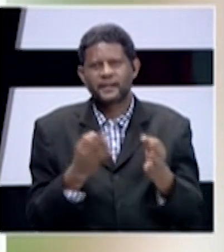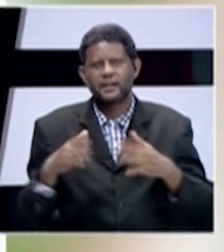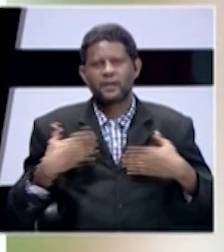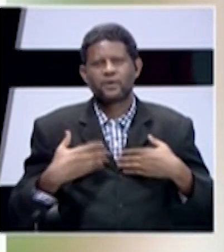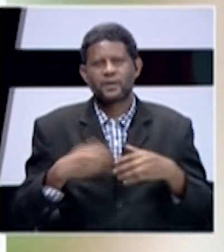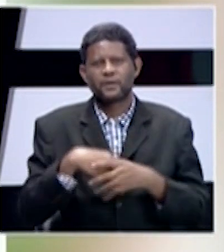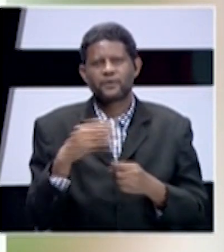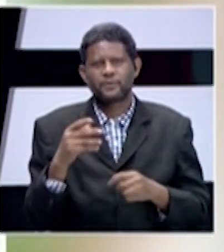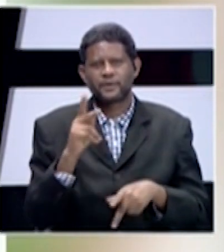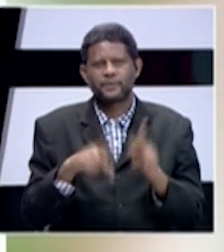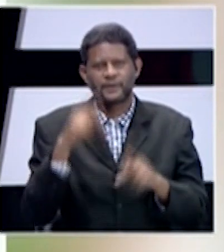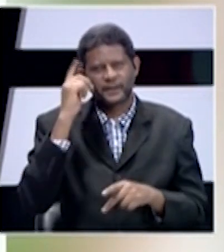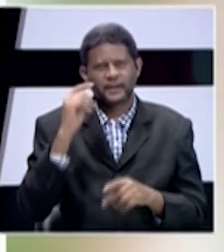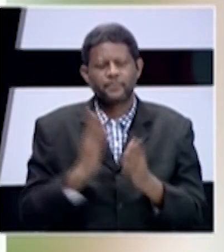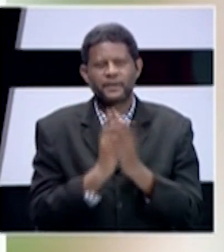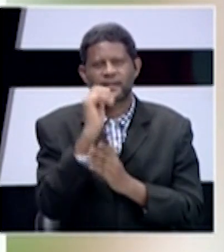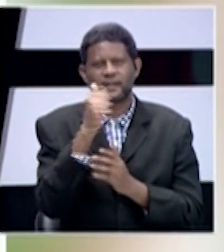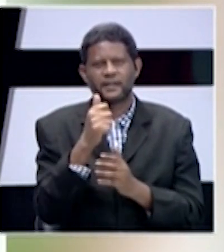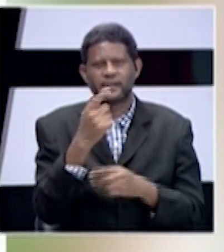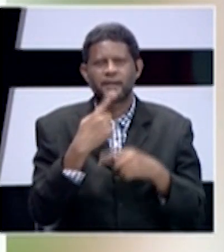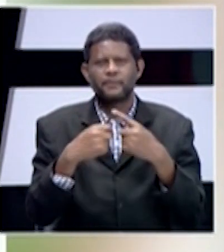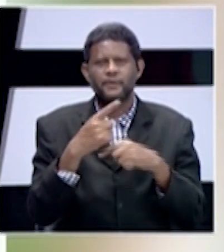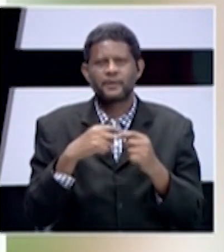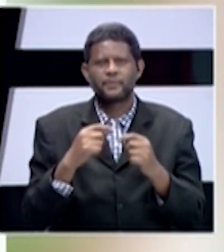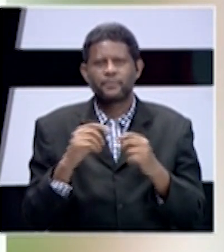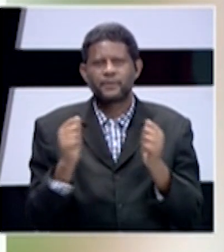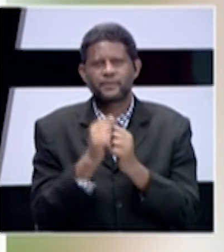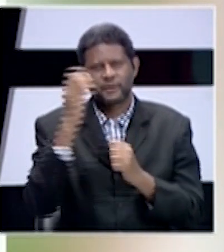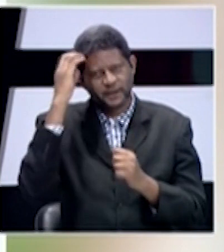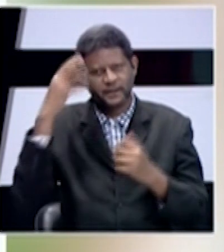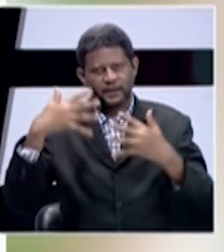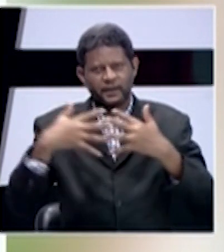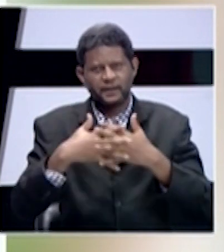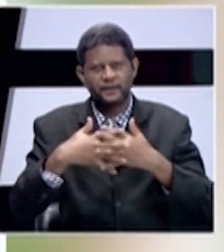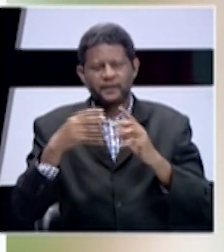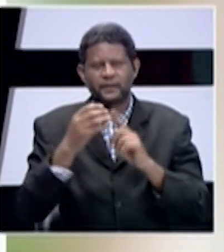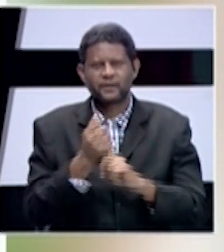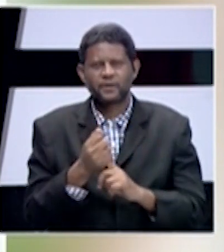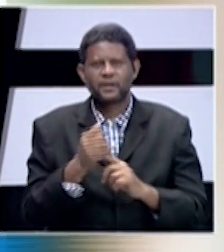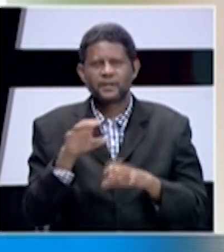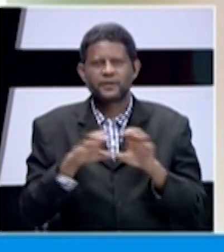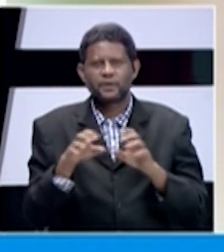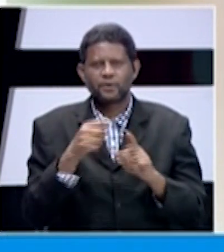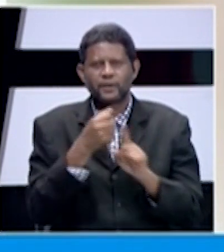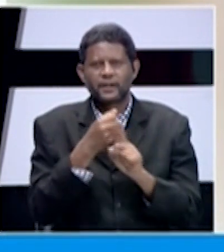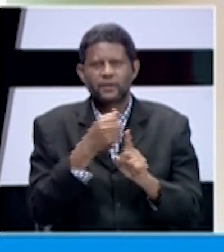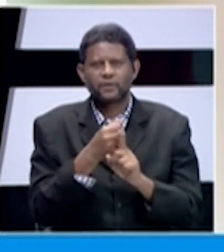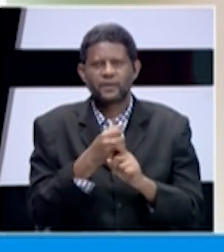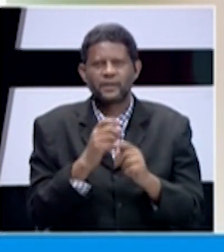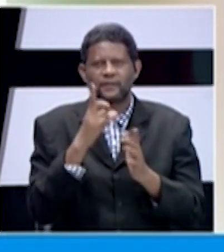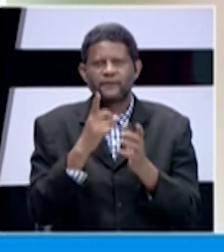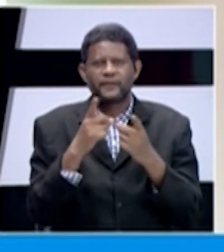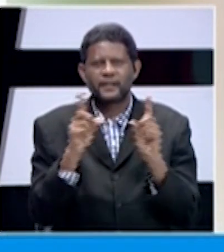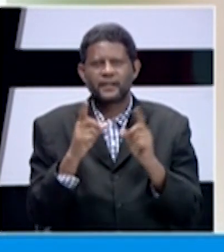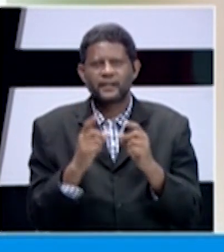ድማ ህዝቢ ትግራይ መሰል ዓርስኡ ንምርግጋፅ ምስ መንግስቲ ኢድንኢድ ተተሓሒዙ ዝገበሮ ተጋድሎ ፍረ